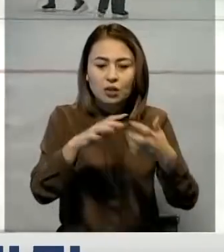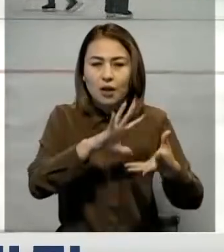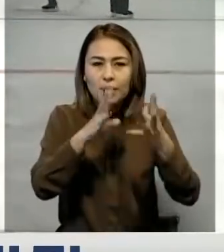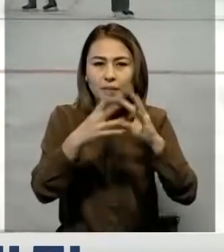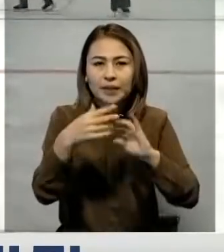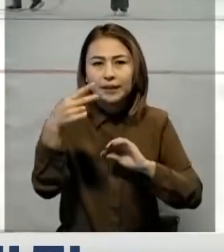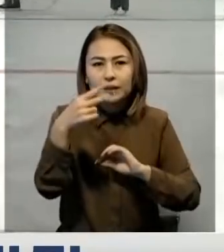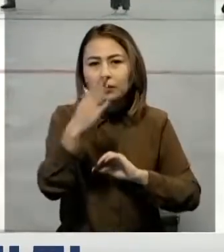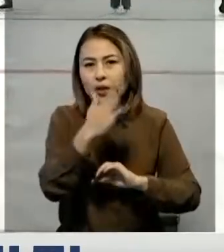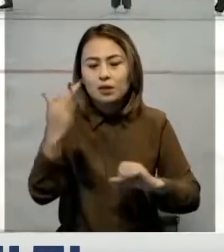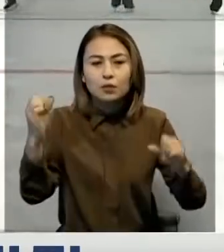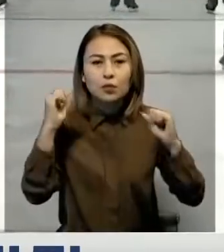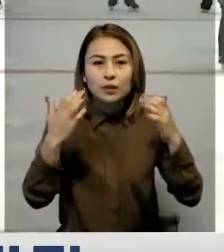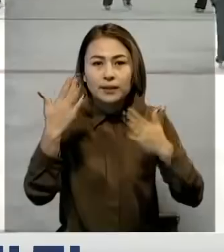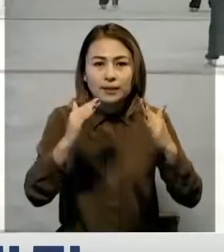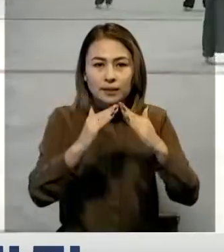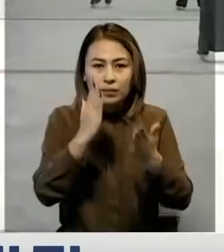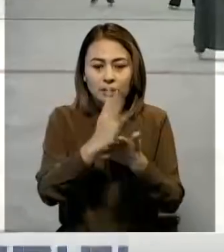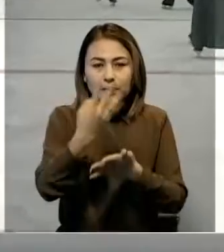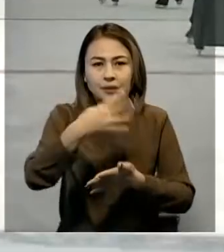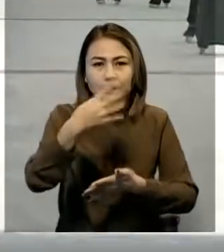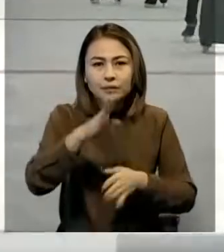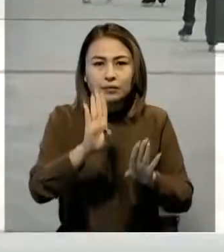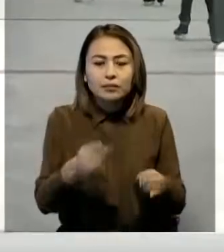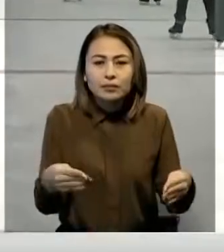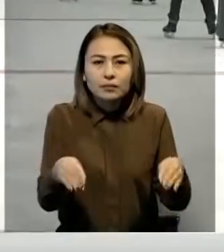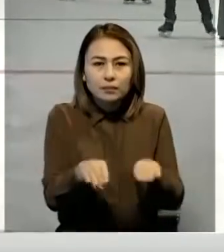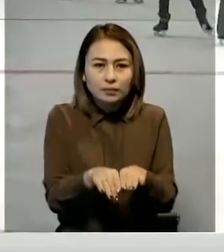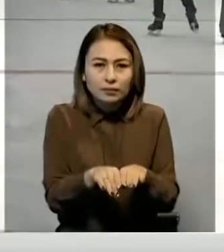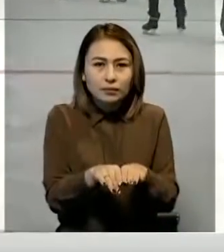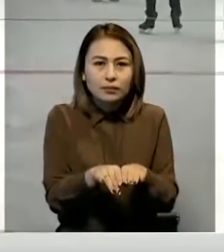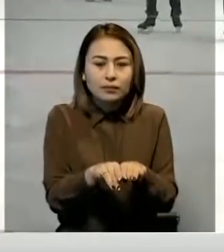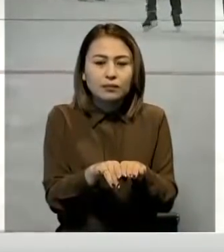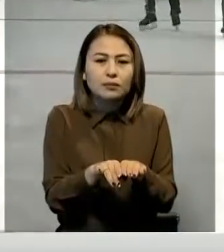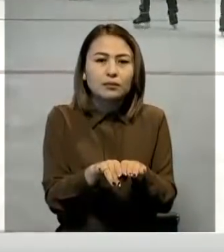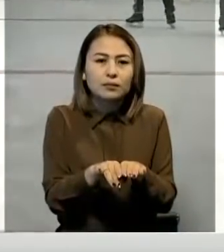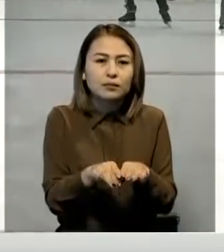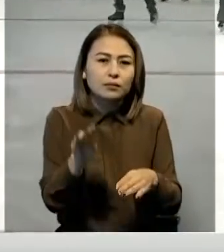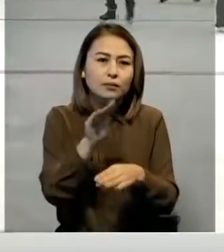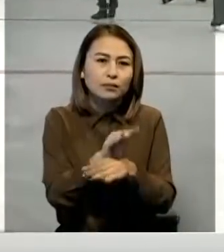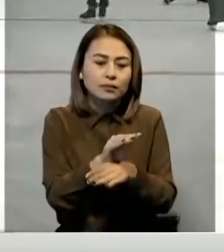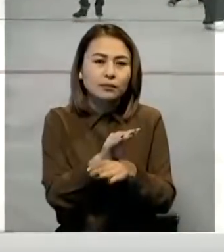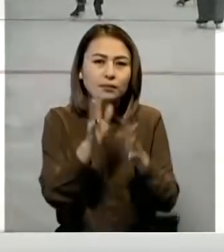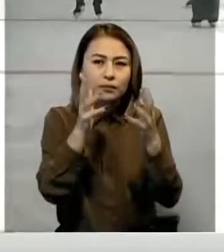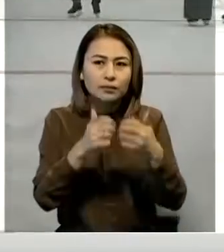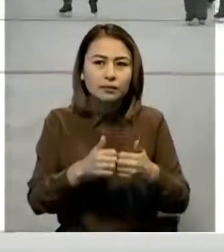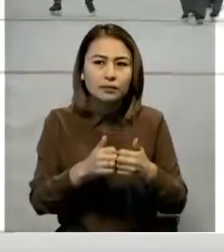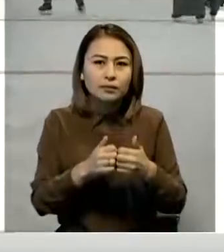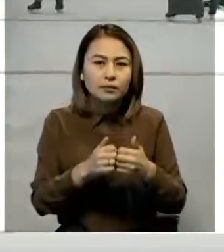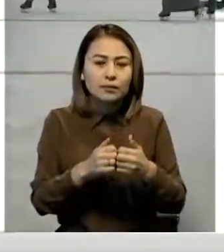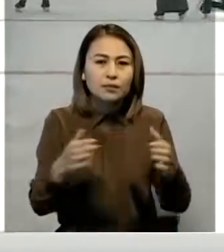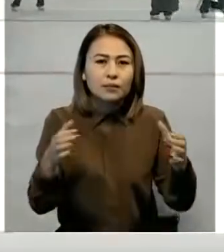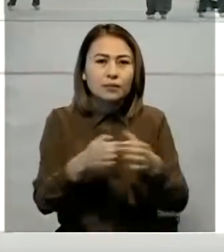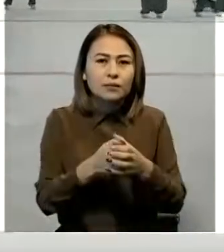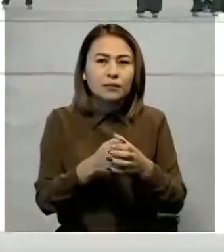2000-ден аса спорт нысаны болса, соның 40-ы ғана жабық кешен екен. Енді сол әмбебап нысандардың қатарын көбейту